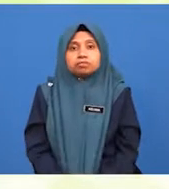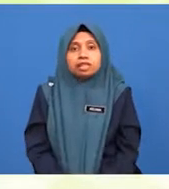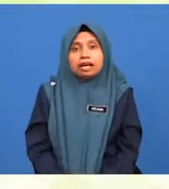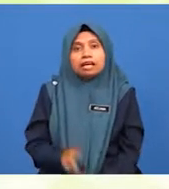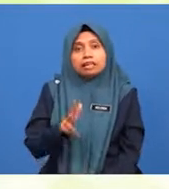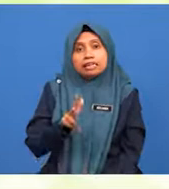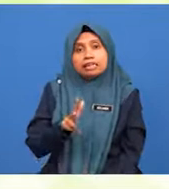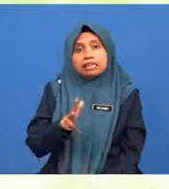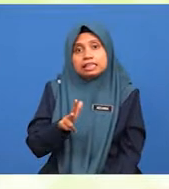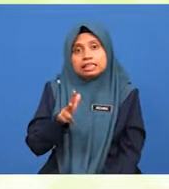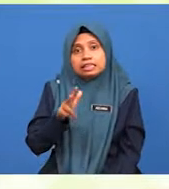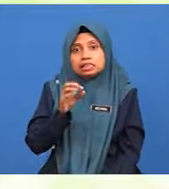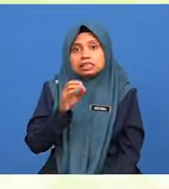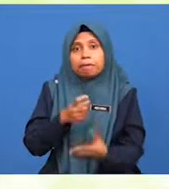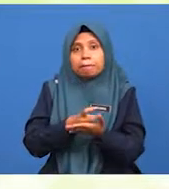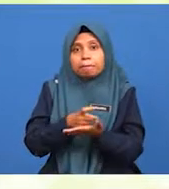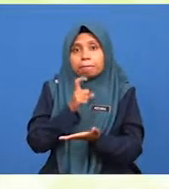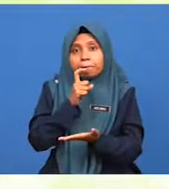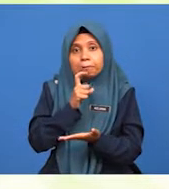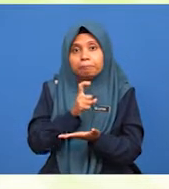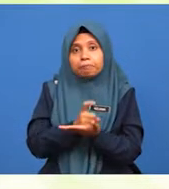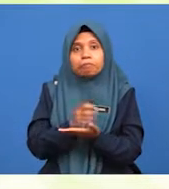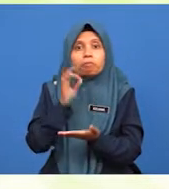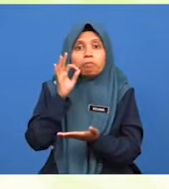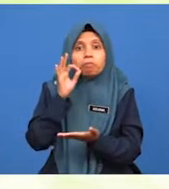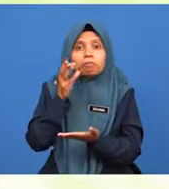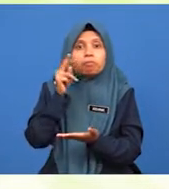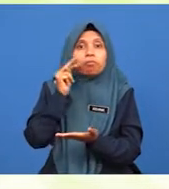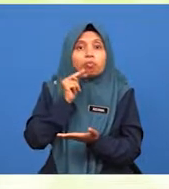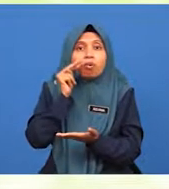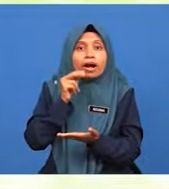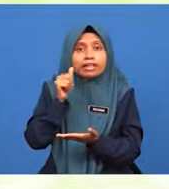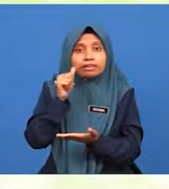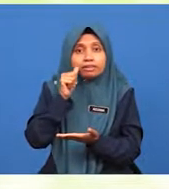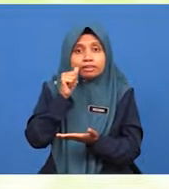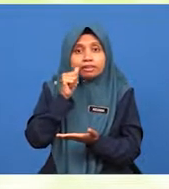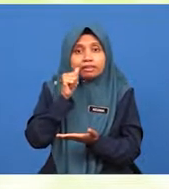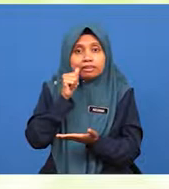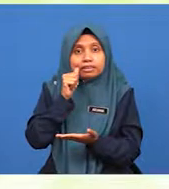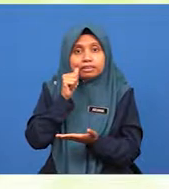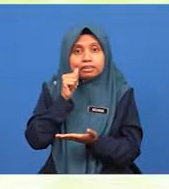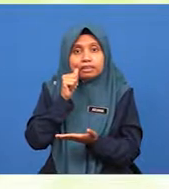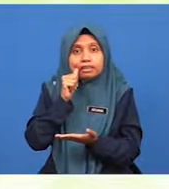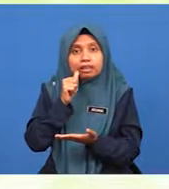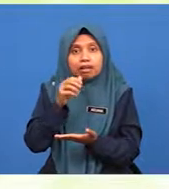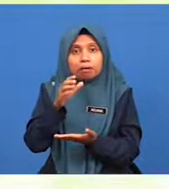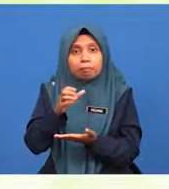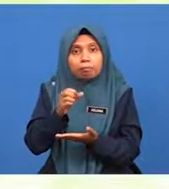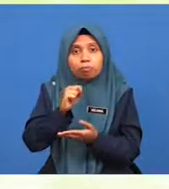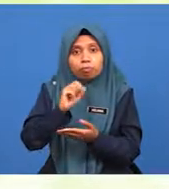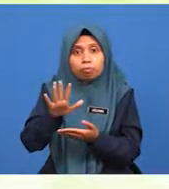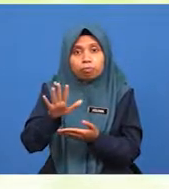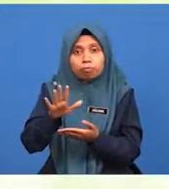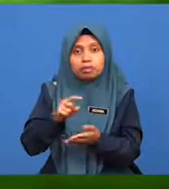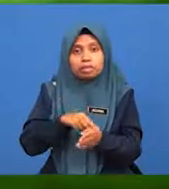Tiga biji cawan. Puan Anita menuang teh ke dalam tiga biji cawan.